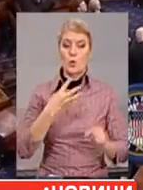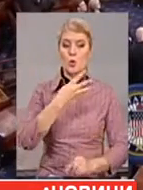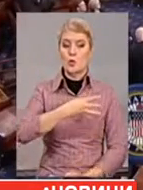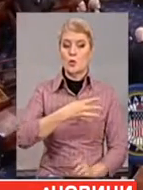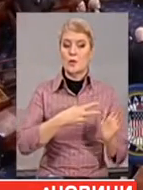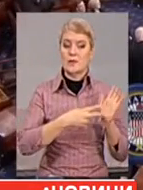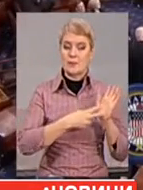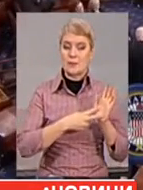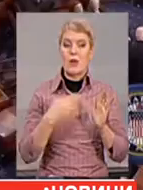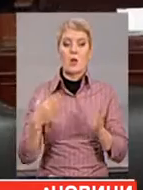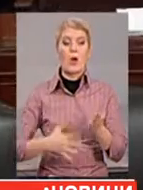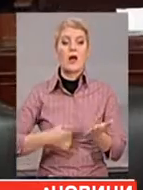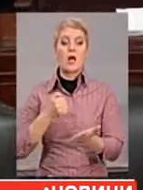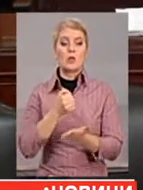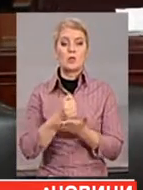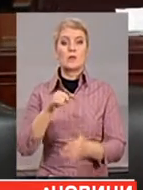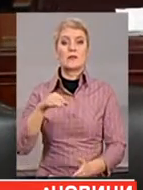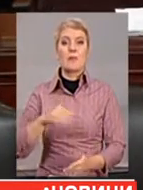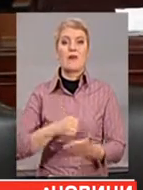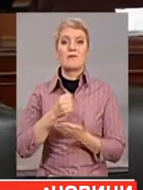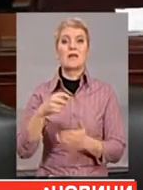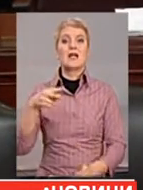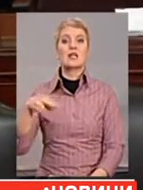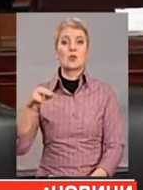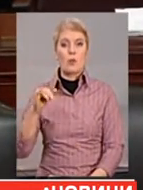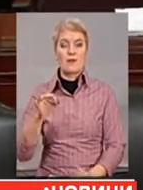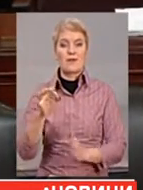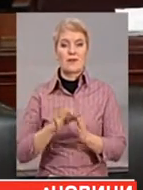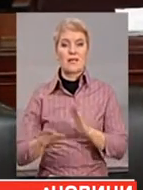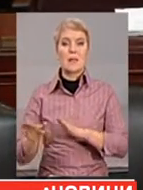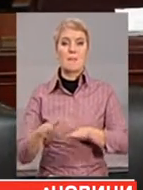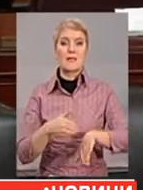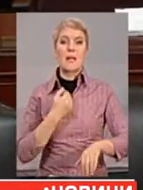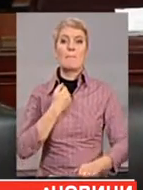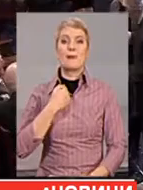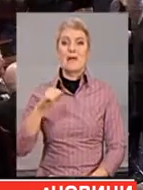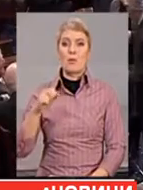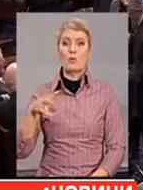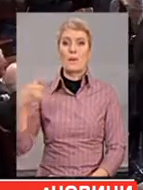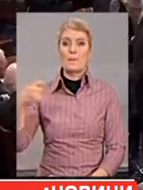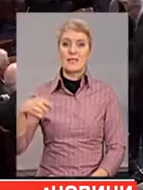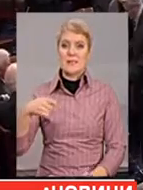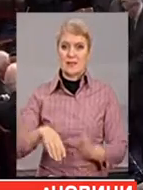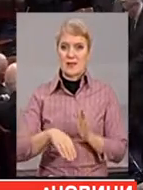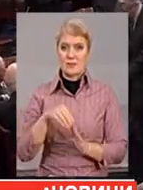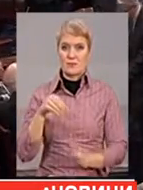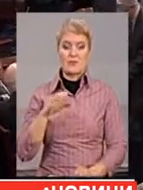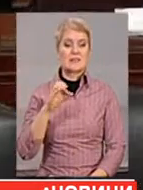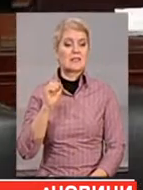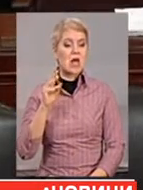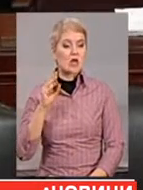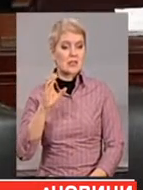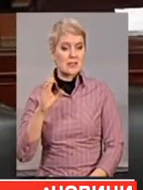Його кандидатуру Дональд Трамп висунув в листопаді, відразу після перемоги на президентських виборах. Джек Сешенс